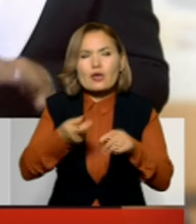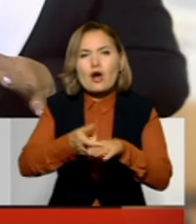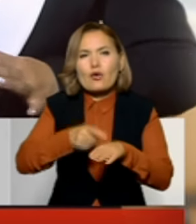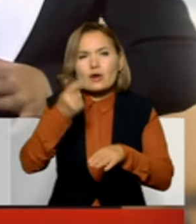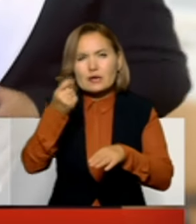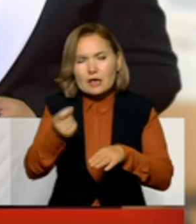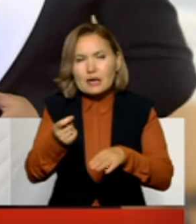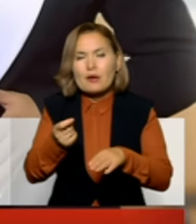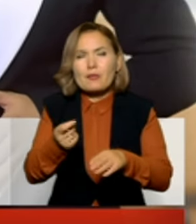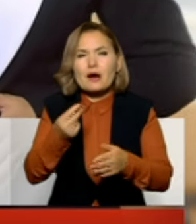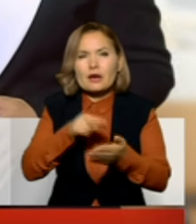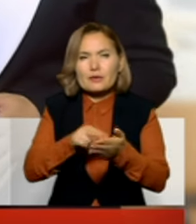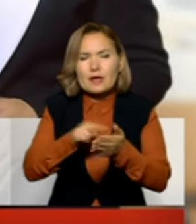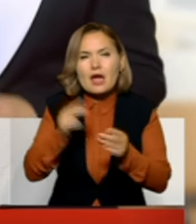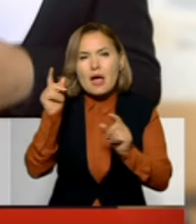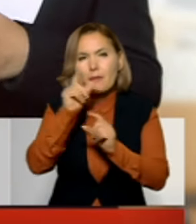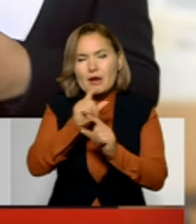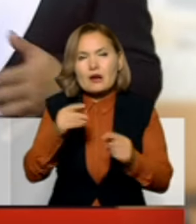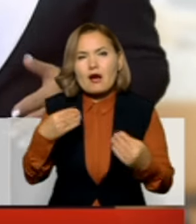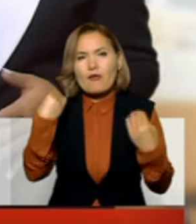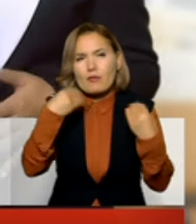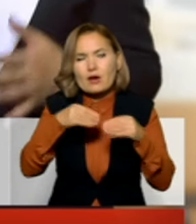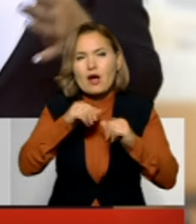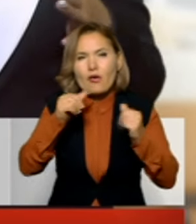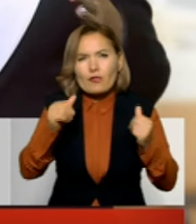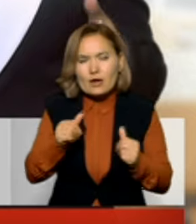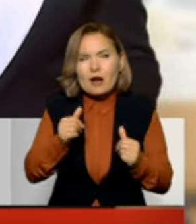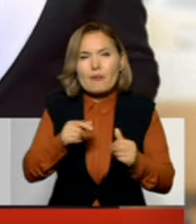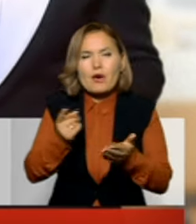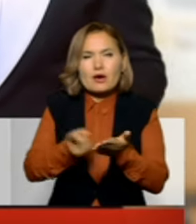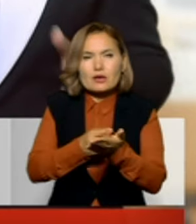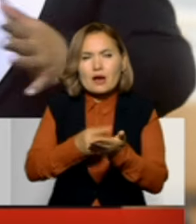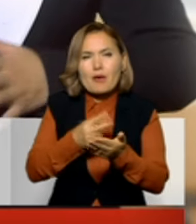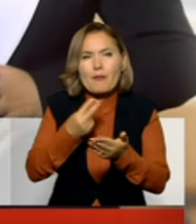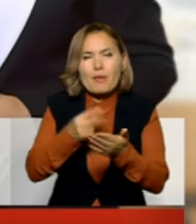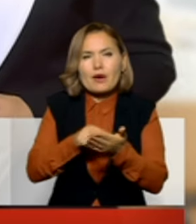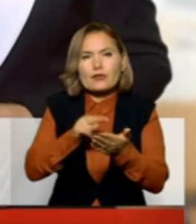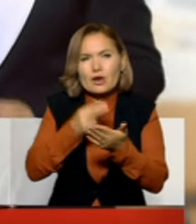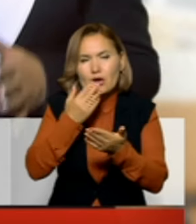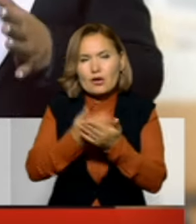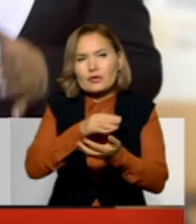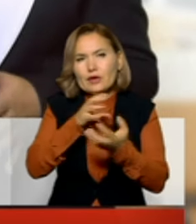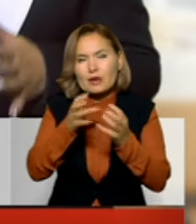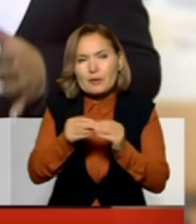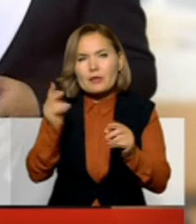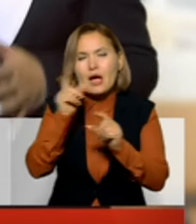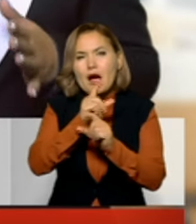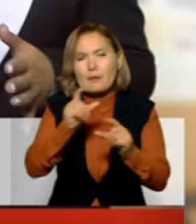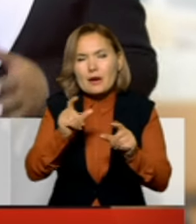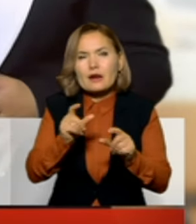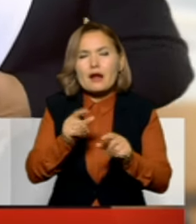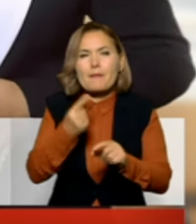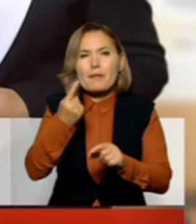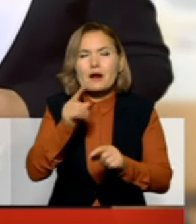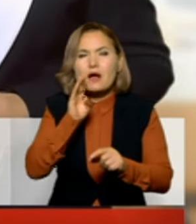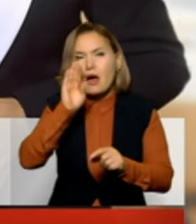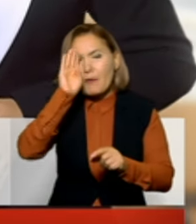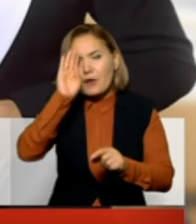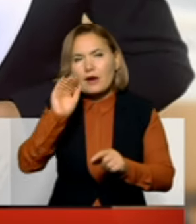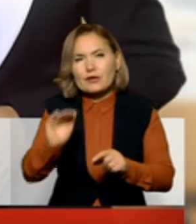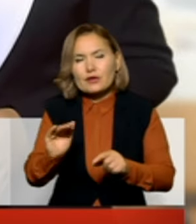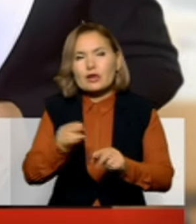ең арзан тұратын мектеп киіммен құрал жабдықтардың бағасын көрсеттік. Қорыт айтқанда, мектепке баратын бір балаға